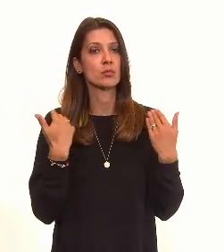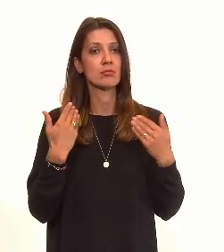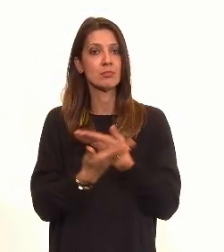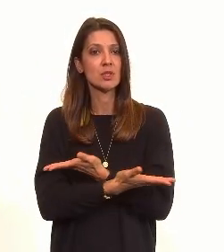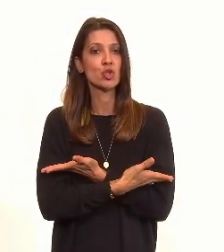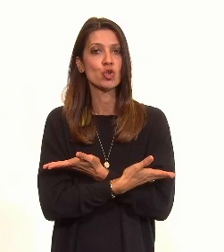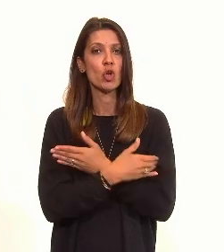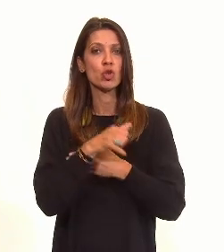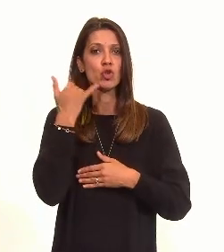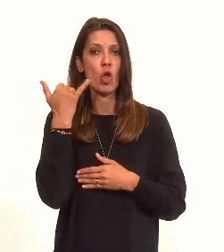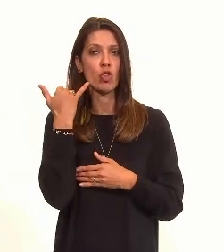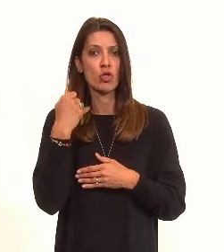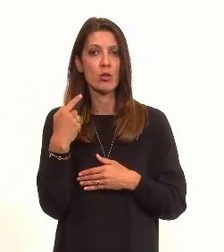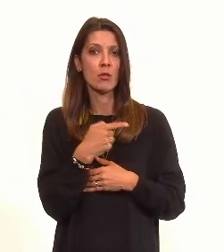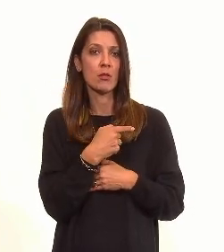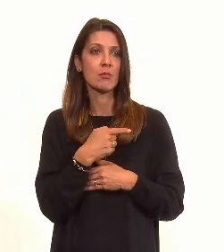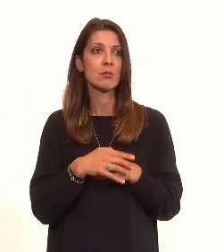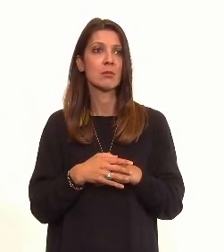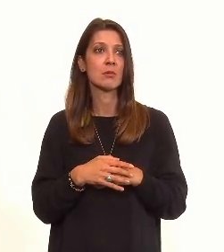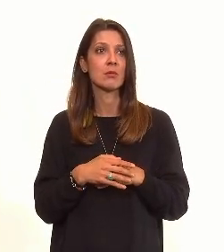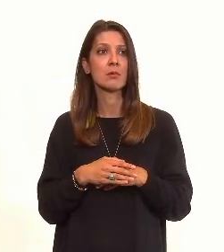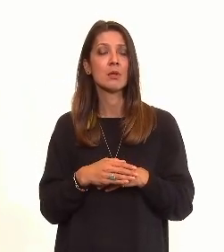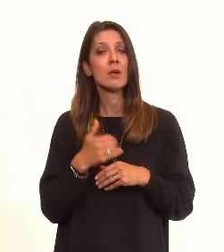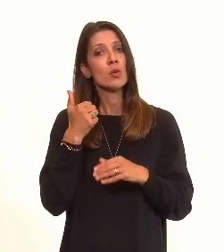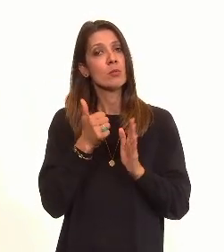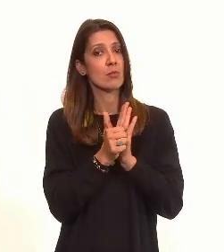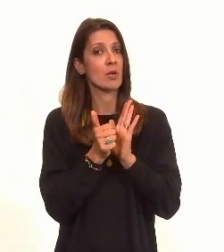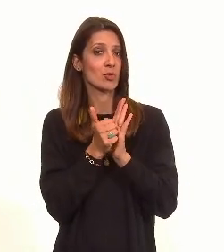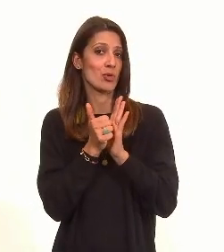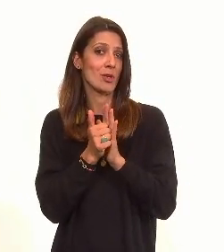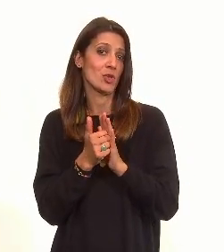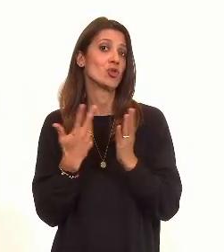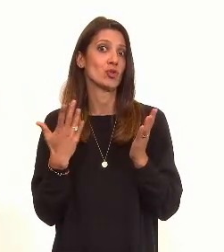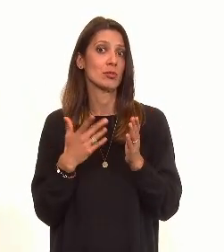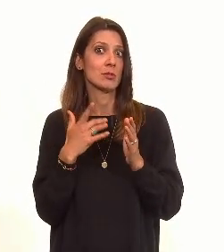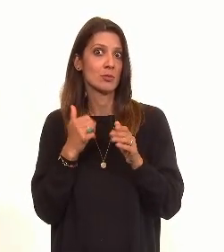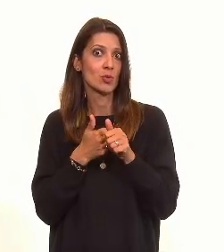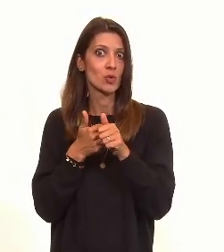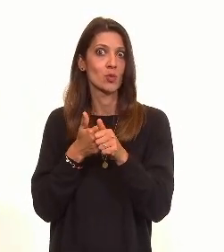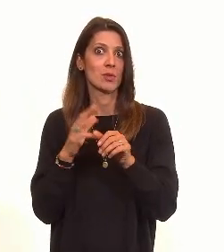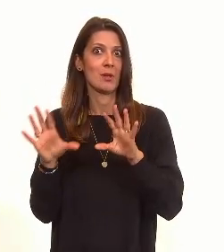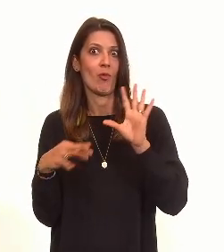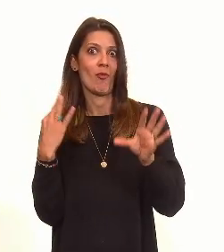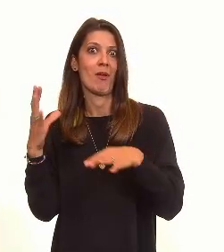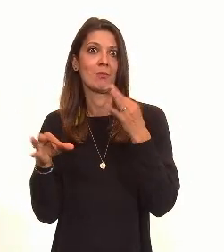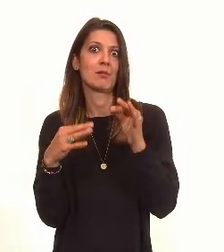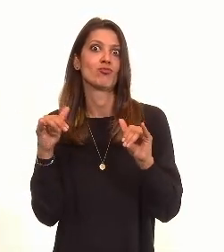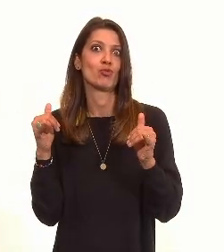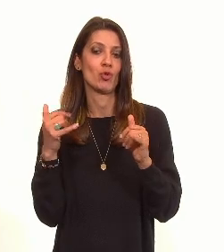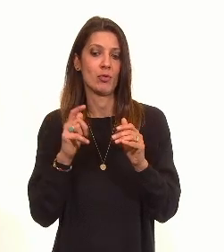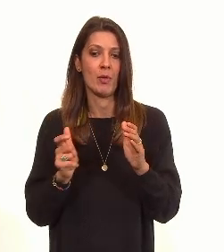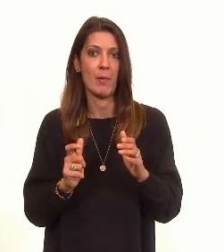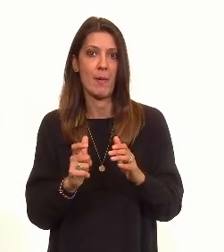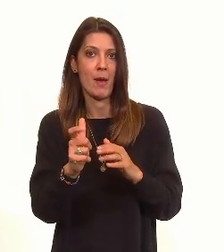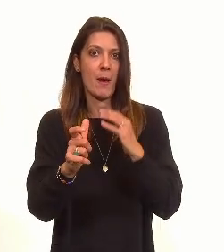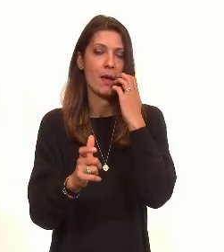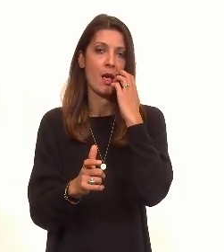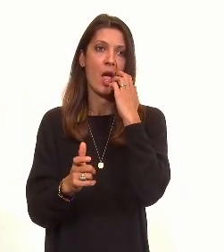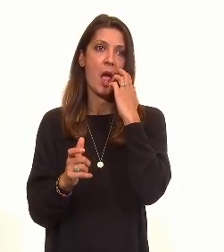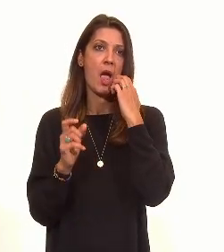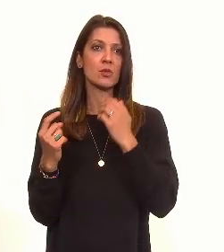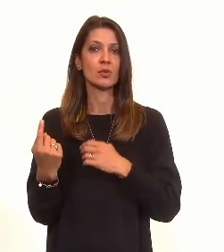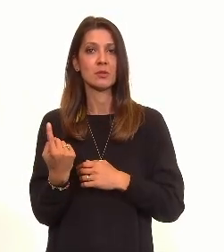accompagnements qu'au niveau de nous aussi et des réseaux des CREAI, nous réalisons auprès de professionnels des structures du médico-social. En parlant de